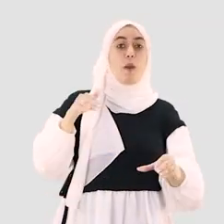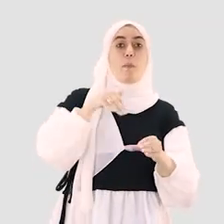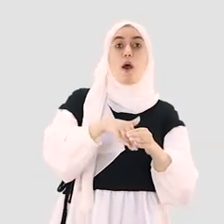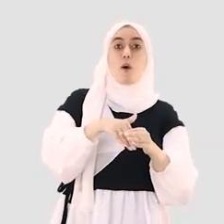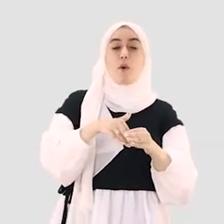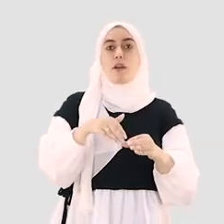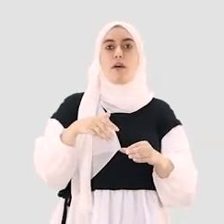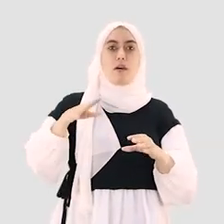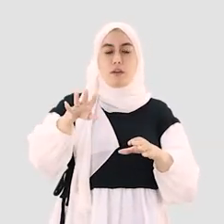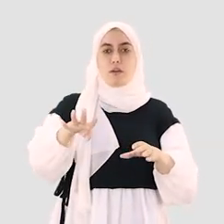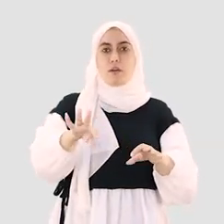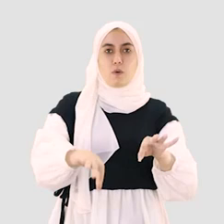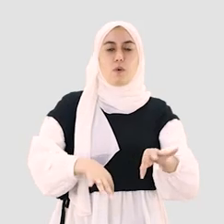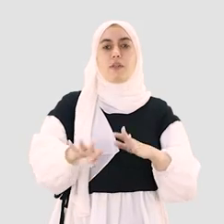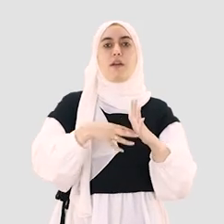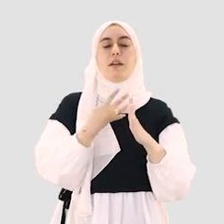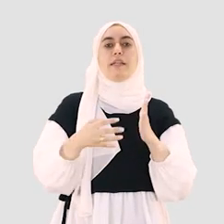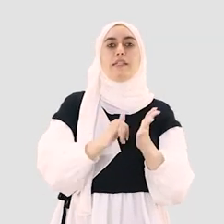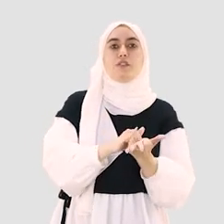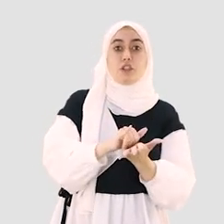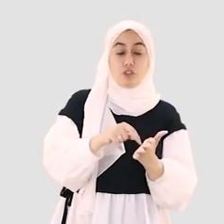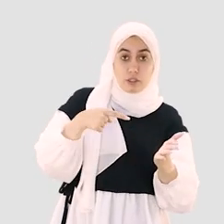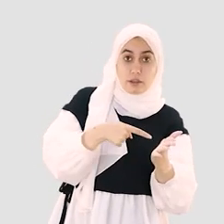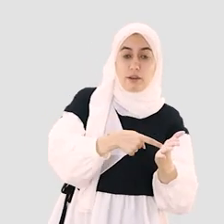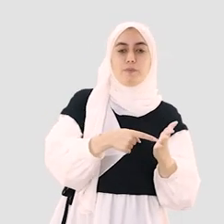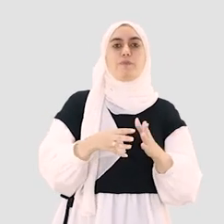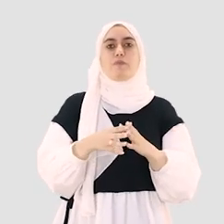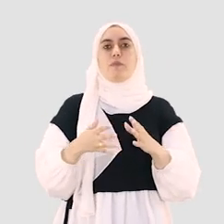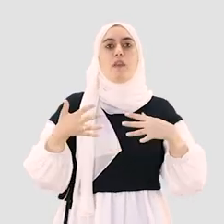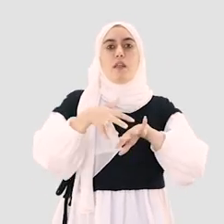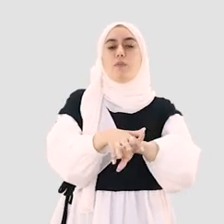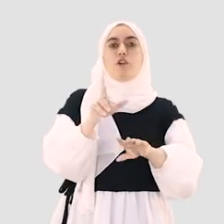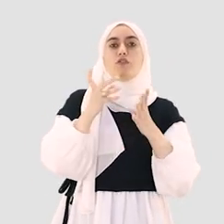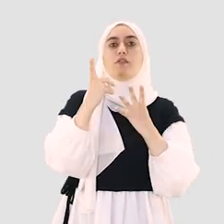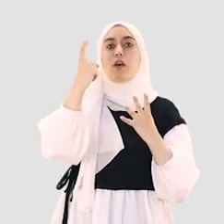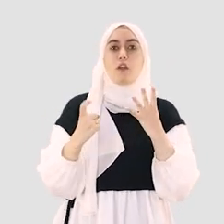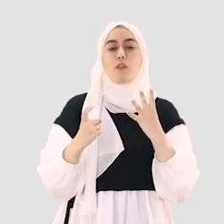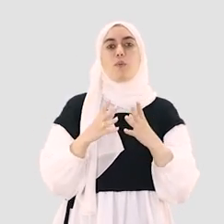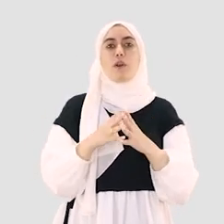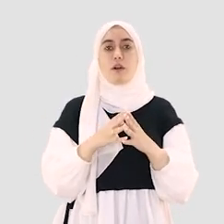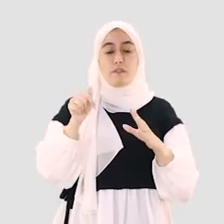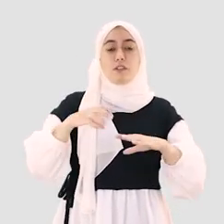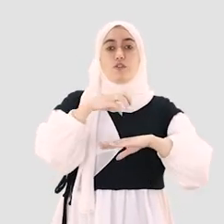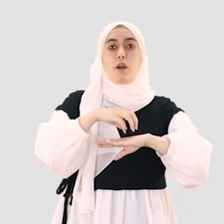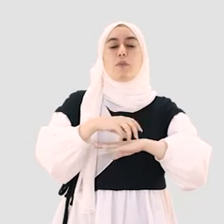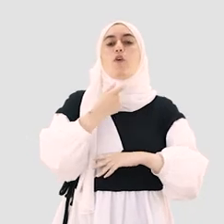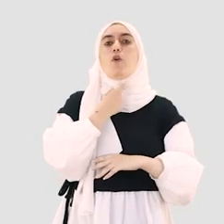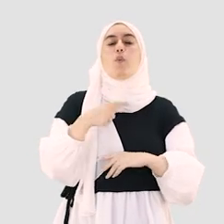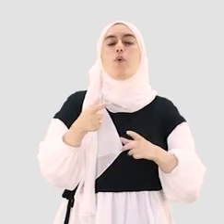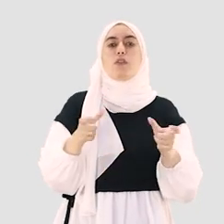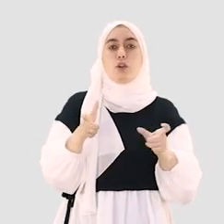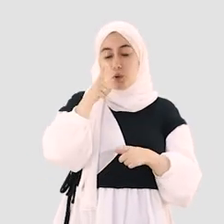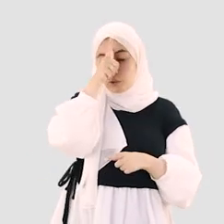محاور الخطه الاستراتيجيه تعتمد الخطه الاستراتيجيه لدمج الاشخاص ذوي الاعاقه في جامعه